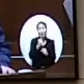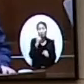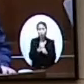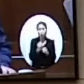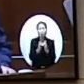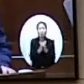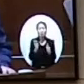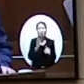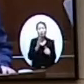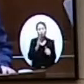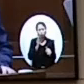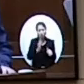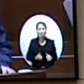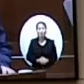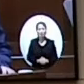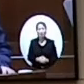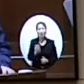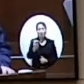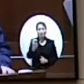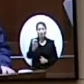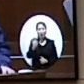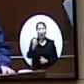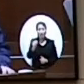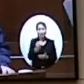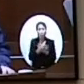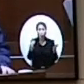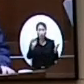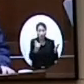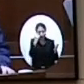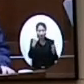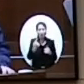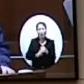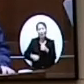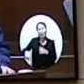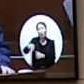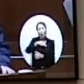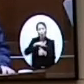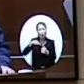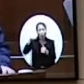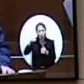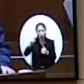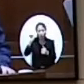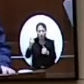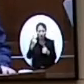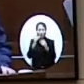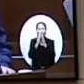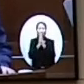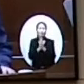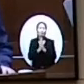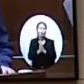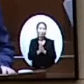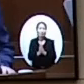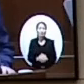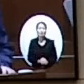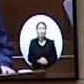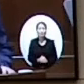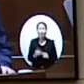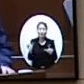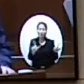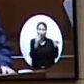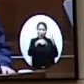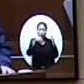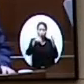주시기 바랍니다. EM 보급이 환경보호를 위한 시발점이 되기를 기대합니다. 생활